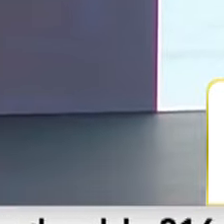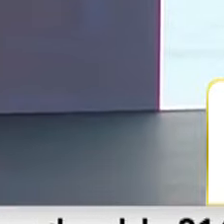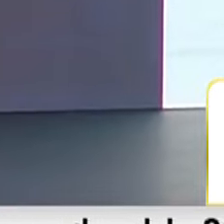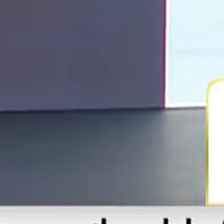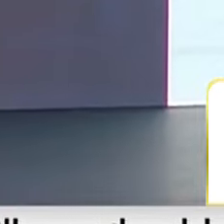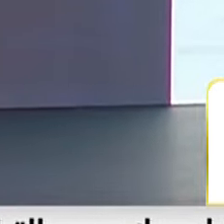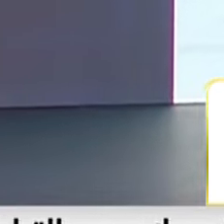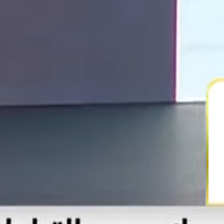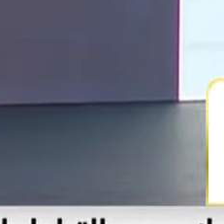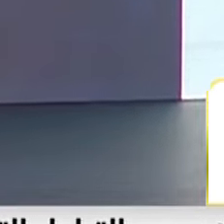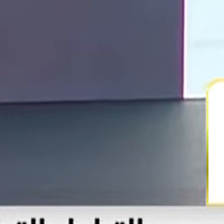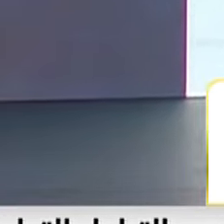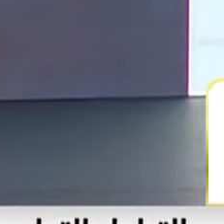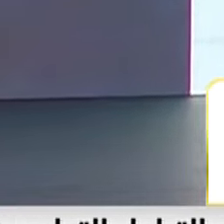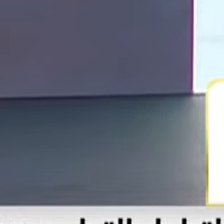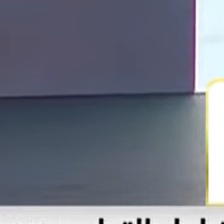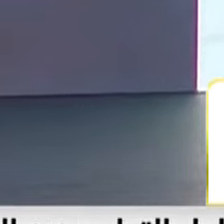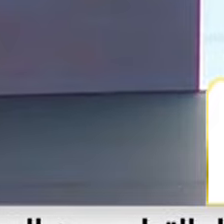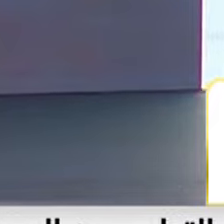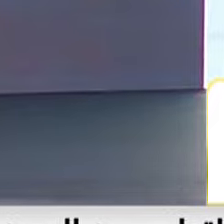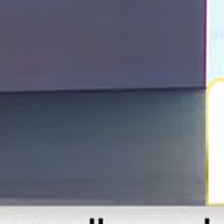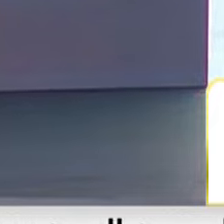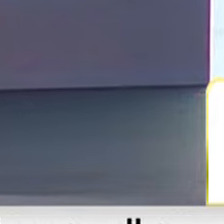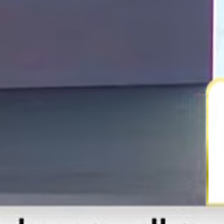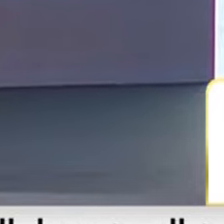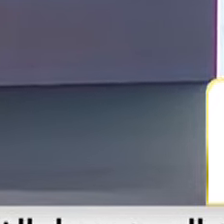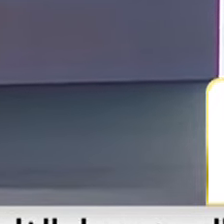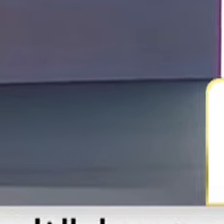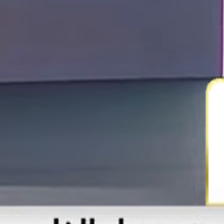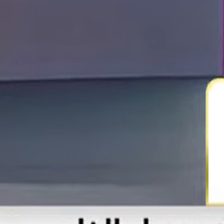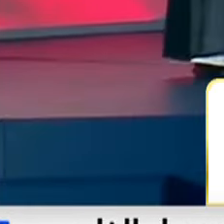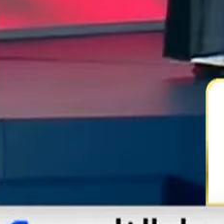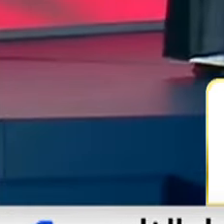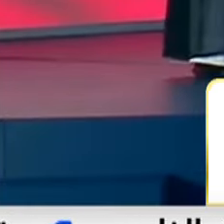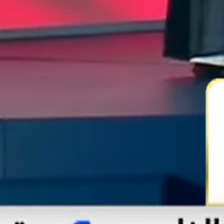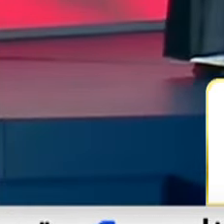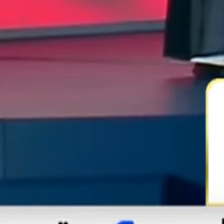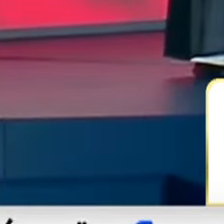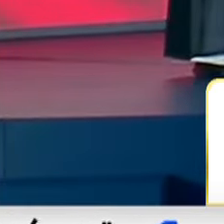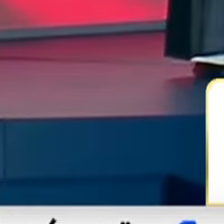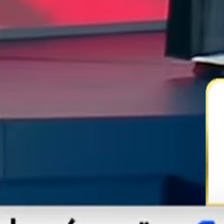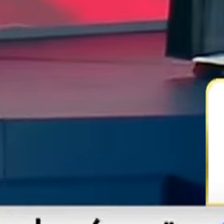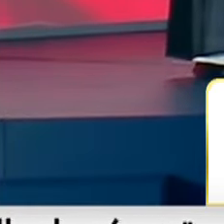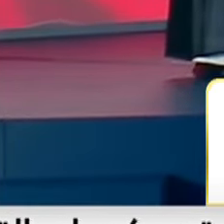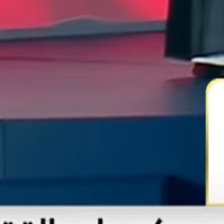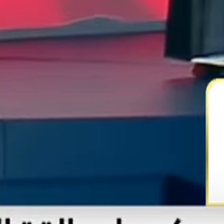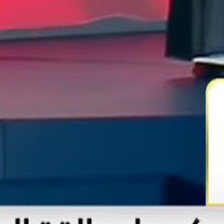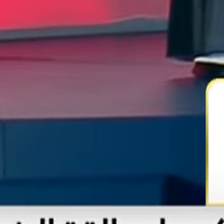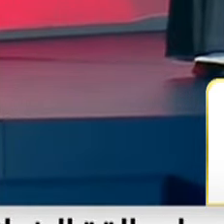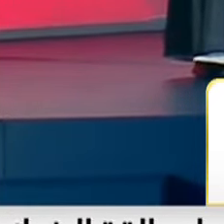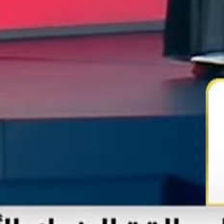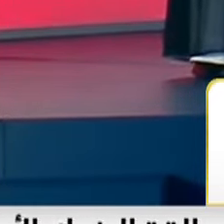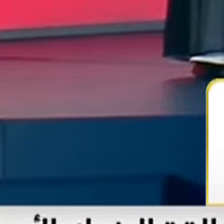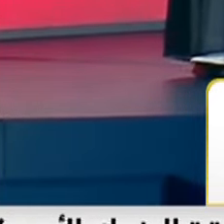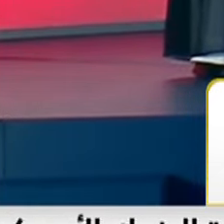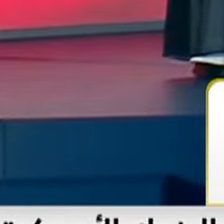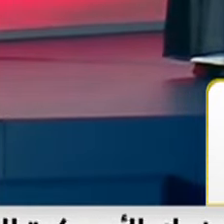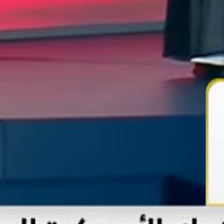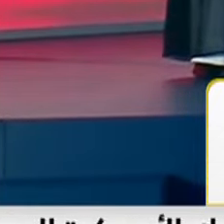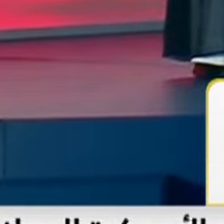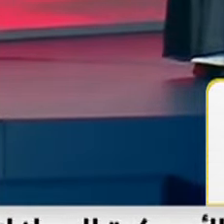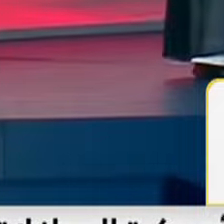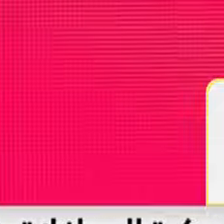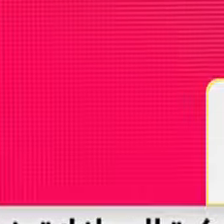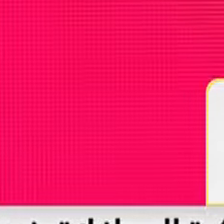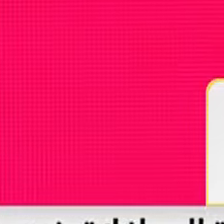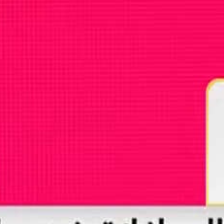ثم تلاوة آيات من القرآن الكريم، وألقى معالي نائب رئيس مجلس الوزراء ووزير النفط كلمة بهذه